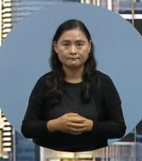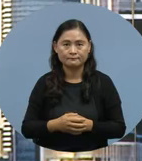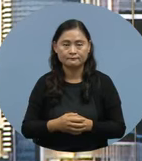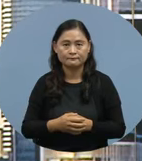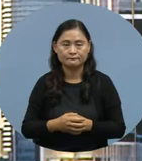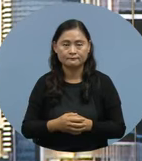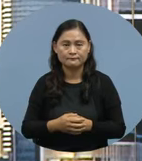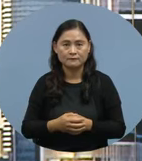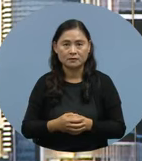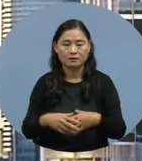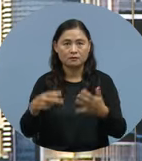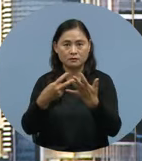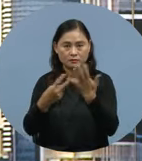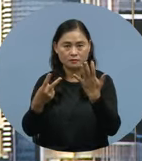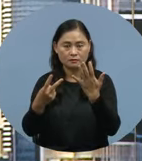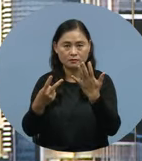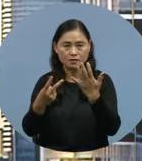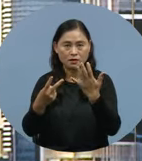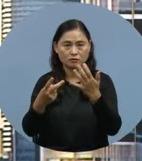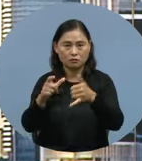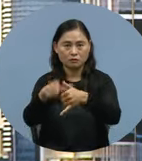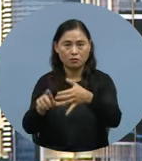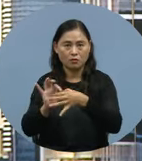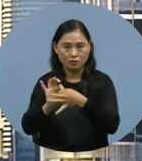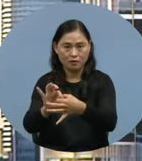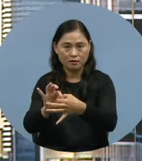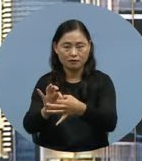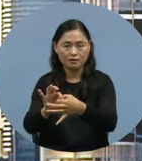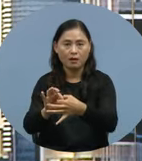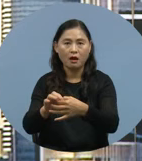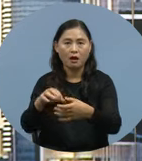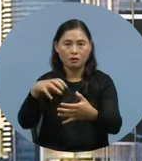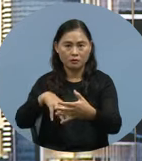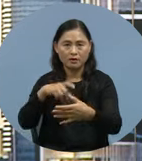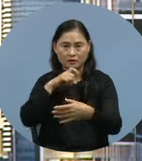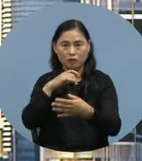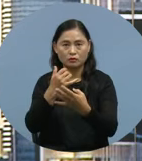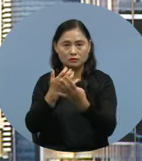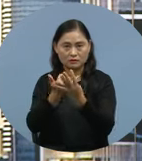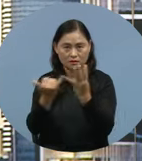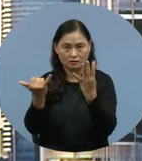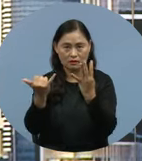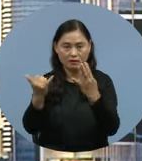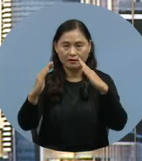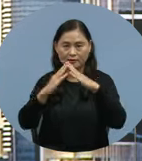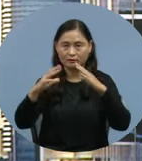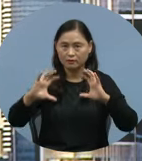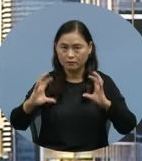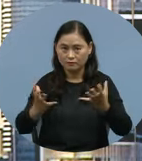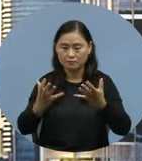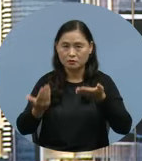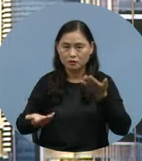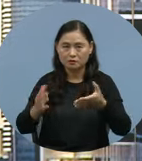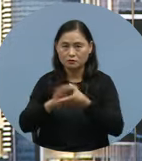嗰52位有關聯嘅個案入邊咧，大概有46位咧都係啲家庭嘅群組啊，或者係